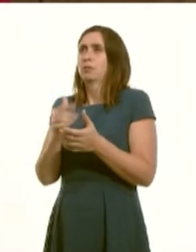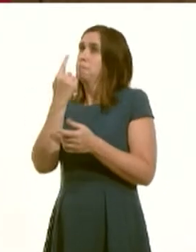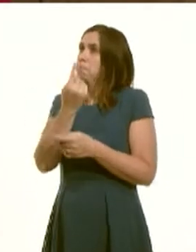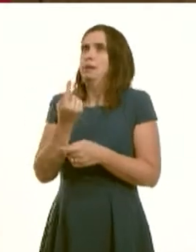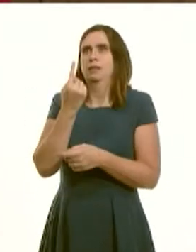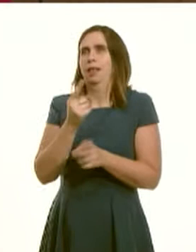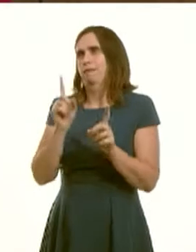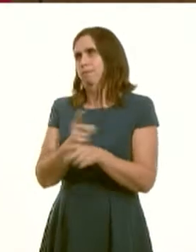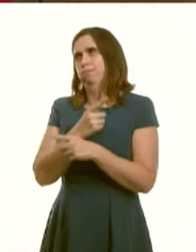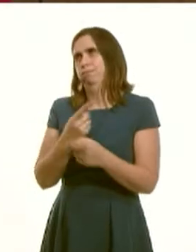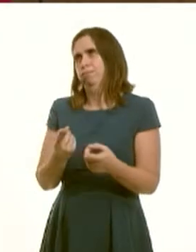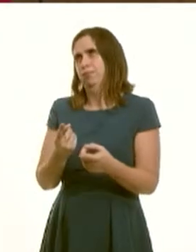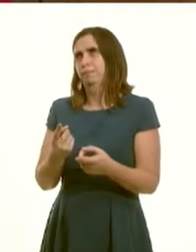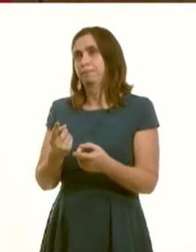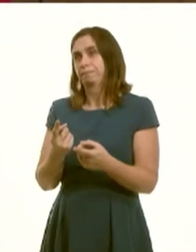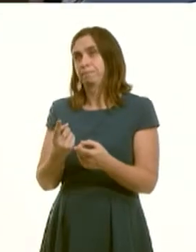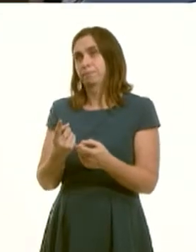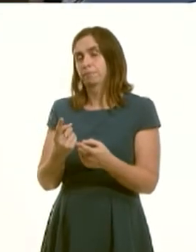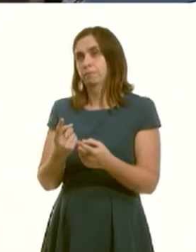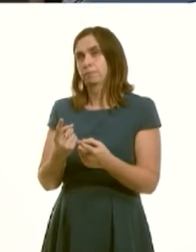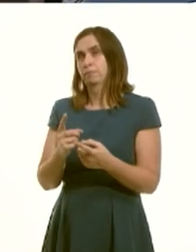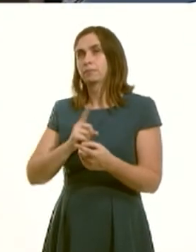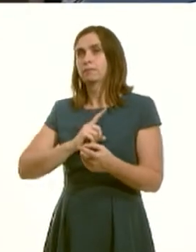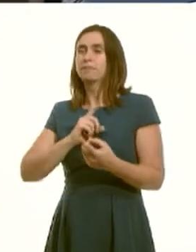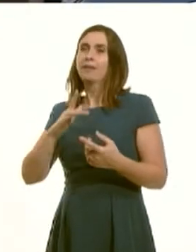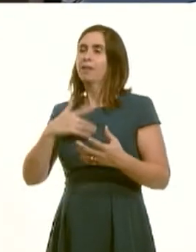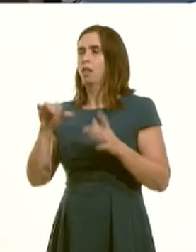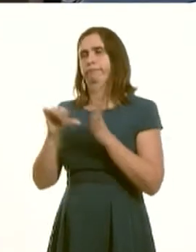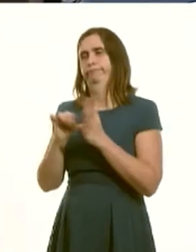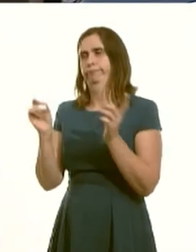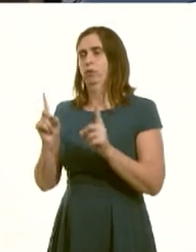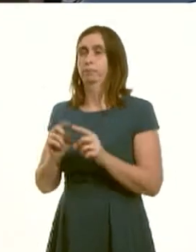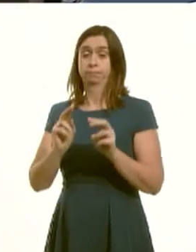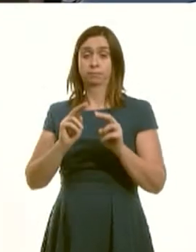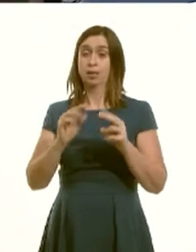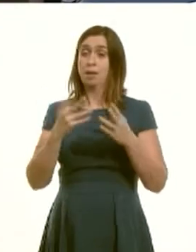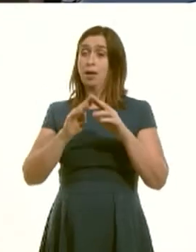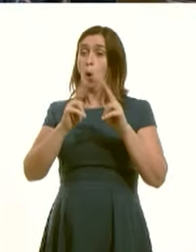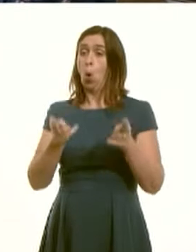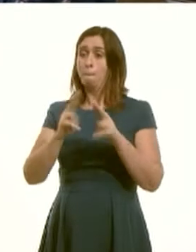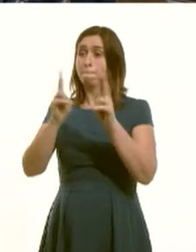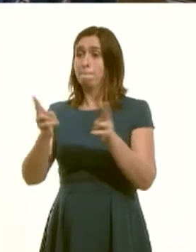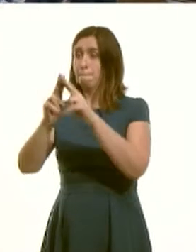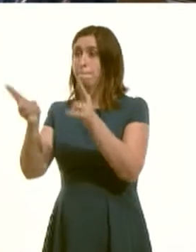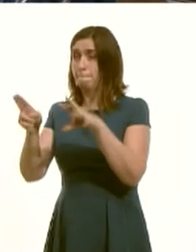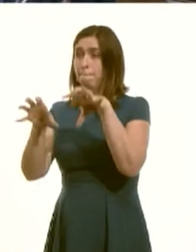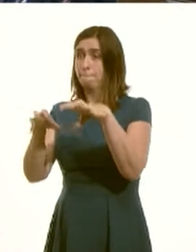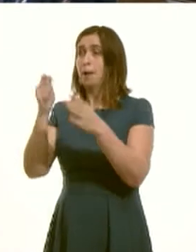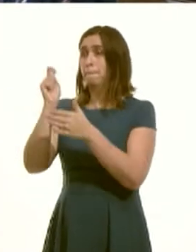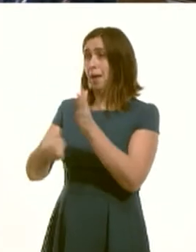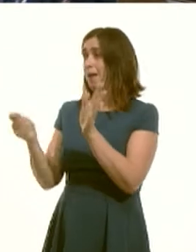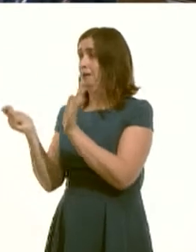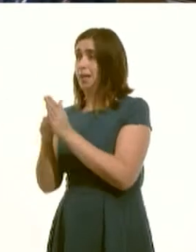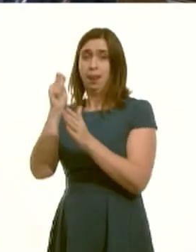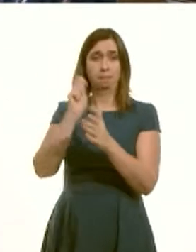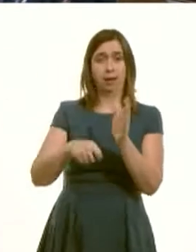problemau yw bod bobl yn symud mewn i dau sy'n barod na. Sydd ddim yn siarad Cymraeg. Ym mha ffordd felly ydych chi'n sicrhau bod nhw'n cael defnyddio'r gair